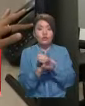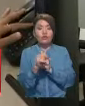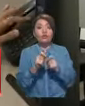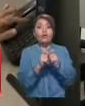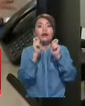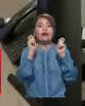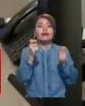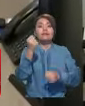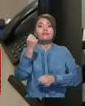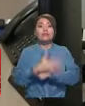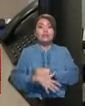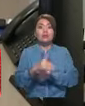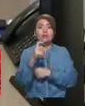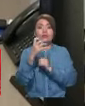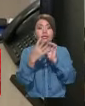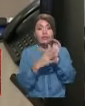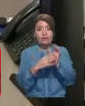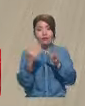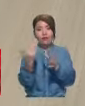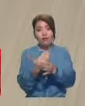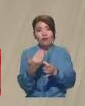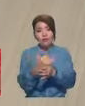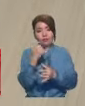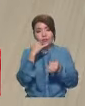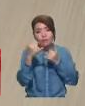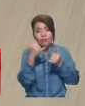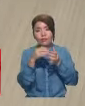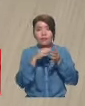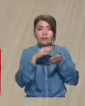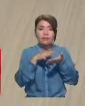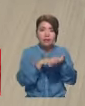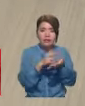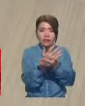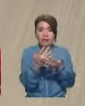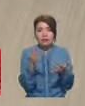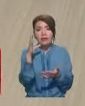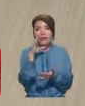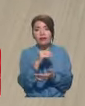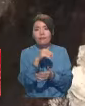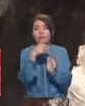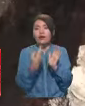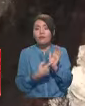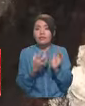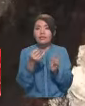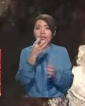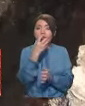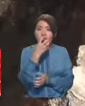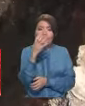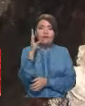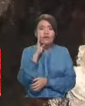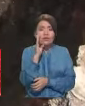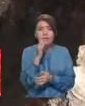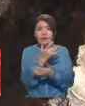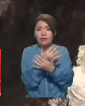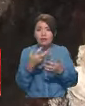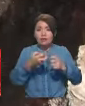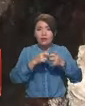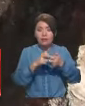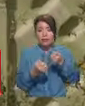проект «Комек-109». Это служба по приему жалоб и предложений от населения. Вопросы по наладке тепла и водоснабжения,